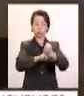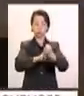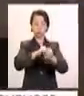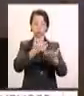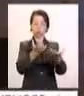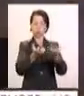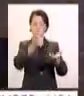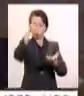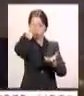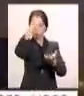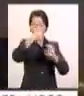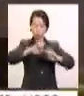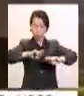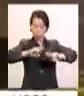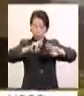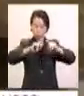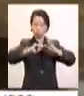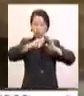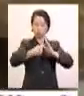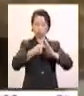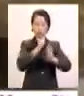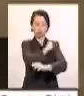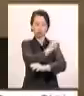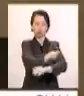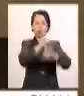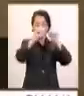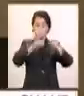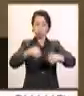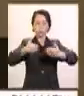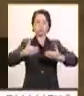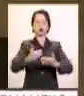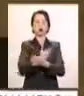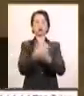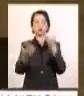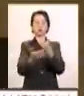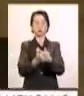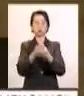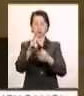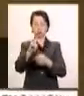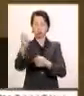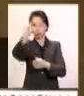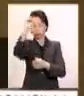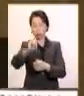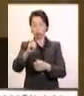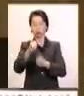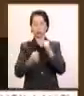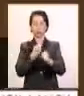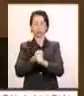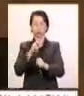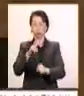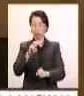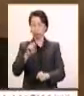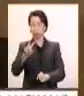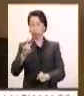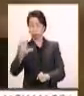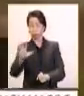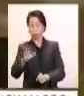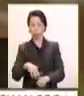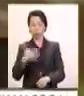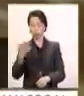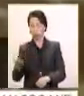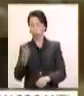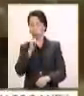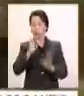aspirasi kerajaan bagi meningkatkan penjanaan tenaga boleh diperbarui sehingga 20% pada 2025. Beliau turut